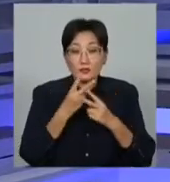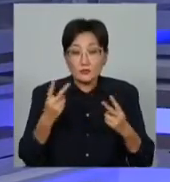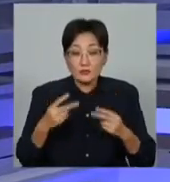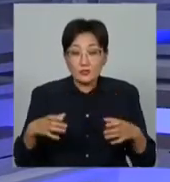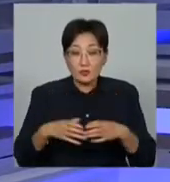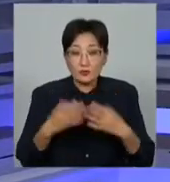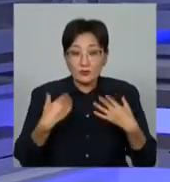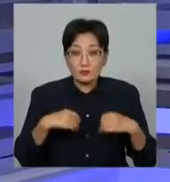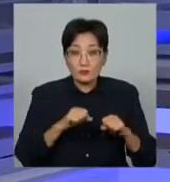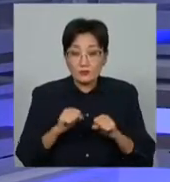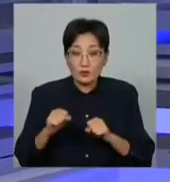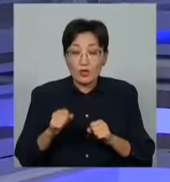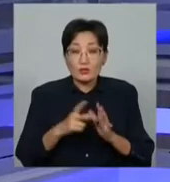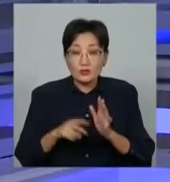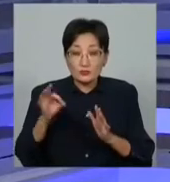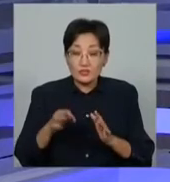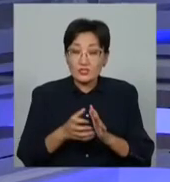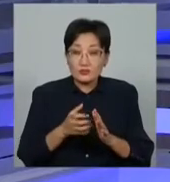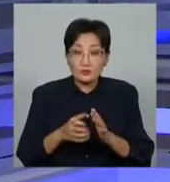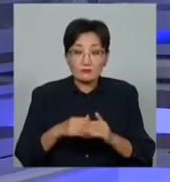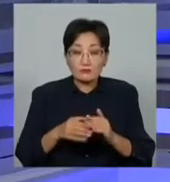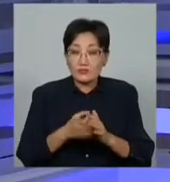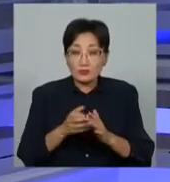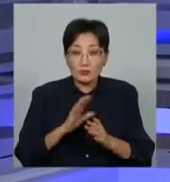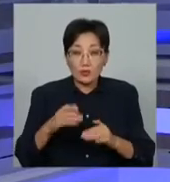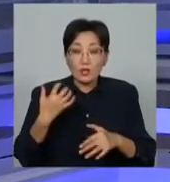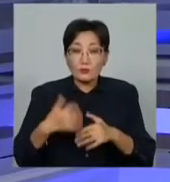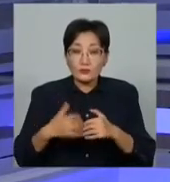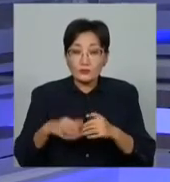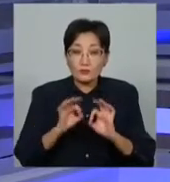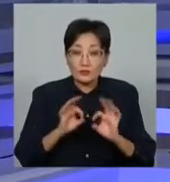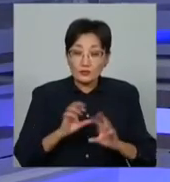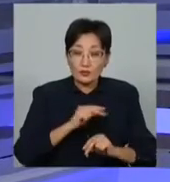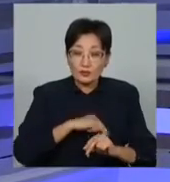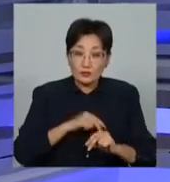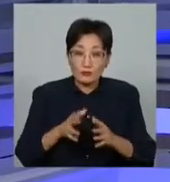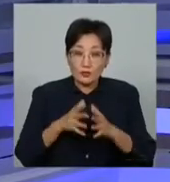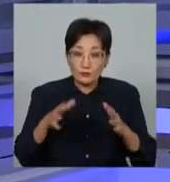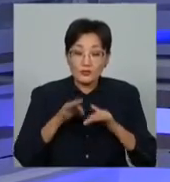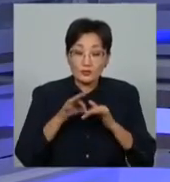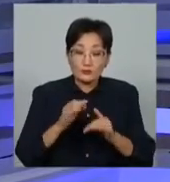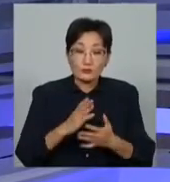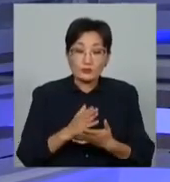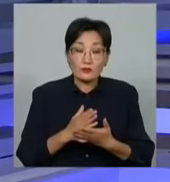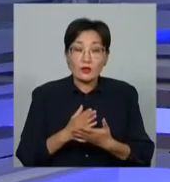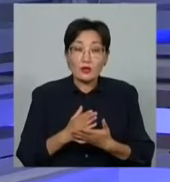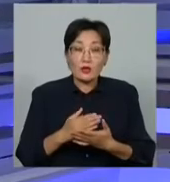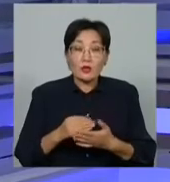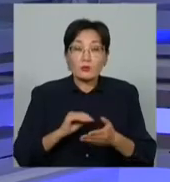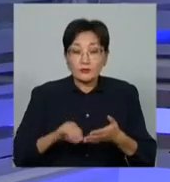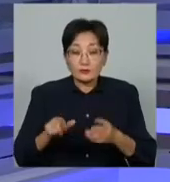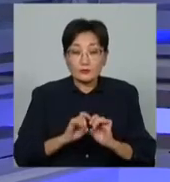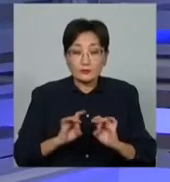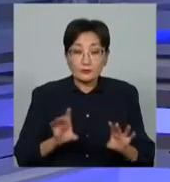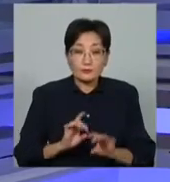ұжымдық иммунитет әлі де 70%-ға жеткен жоқ. Сондықтан ел арасында түсіндіру жұмыстары кең ауқымда жүргізіліп жатыр. Мадина